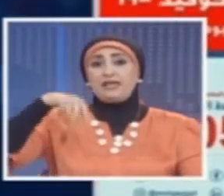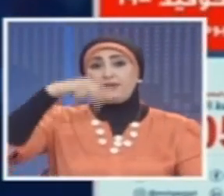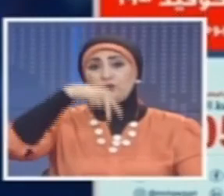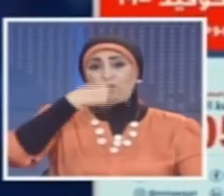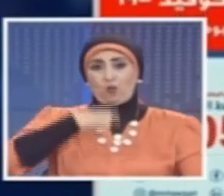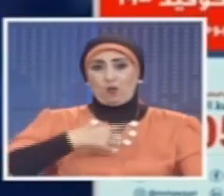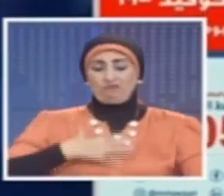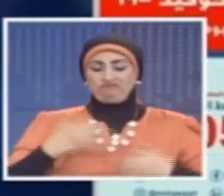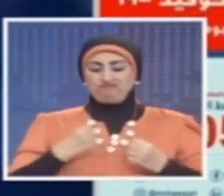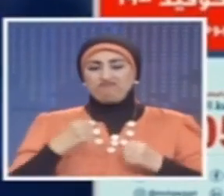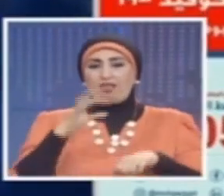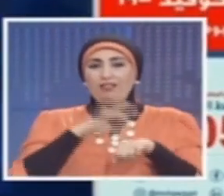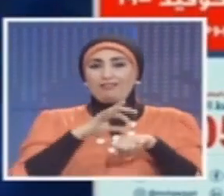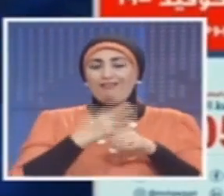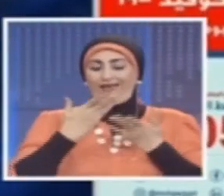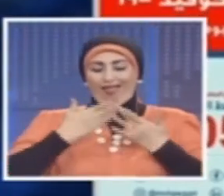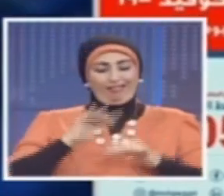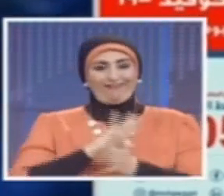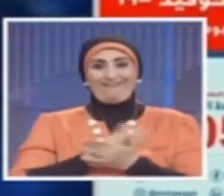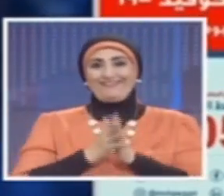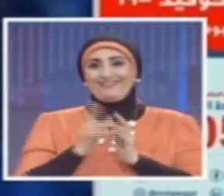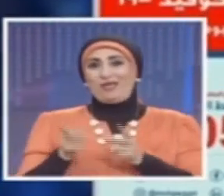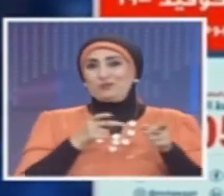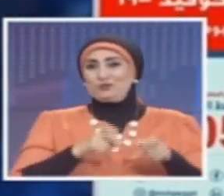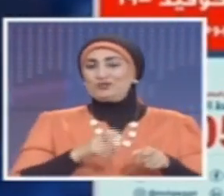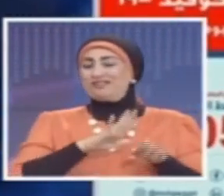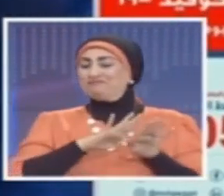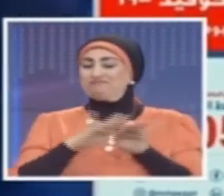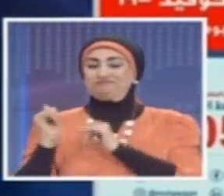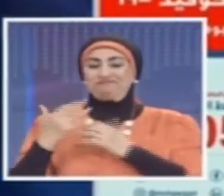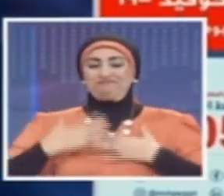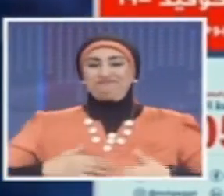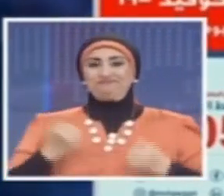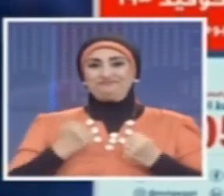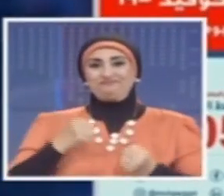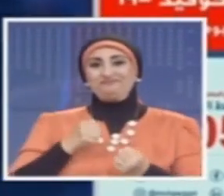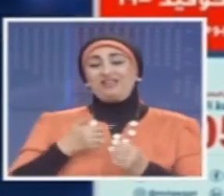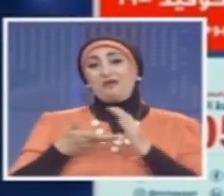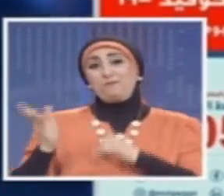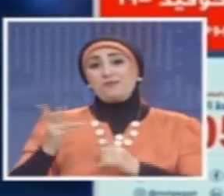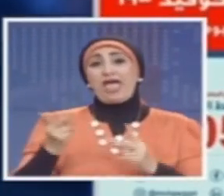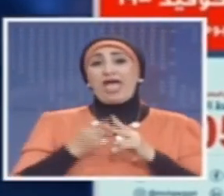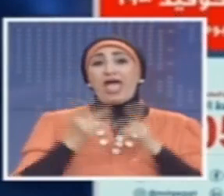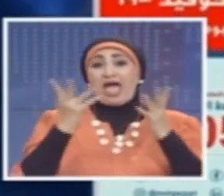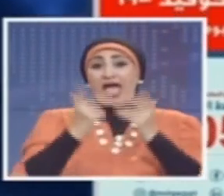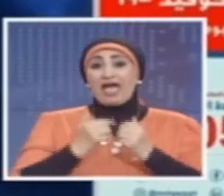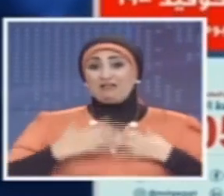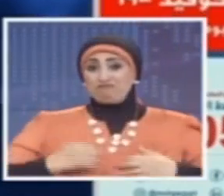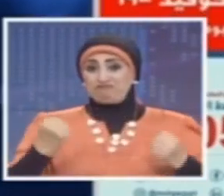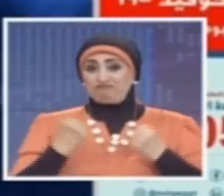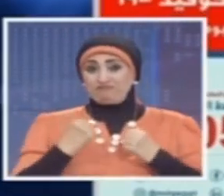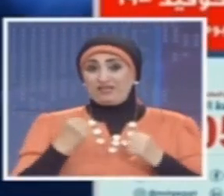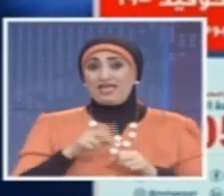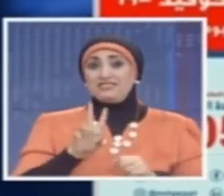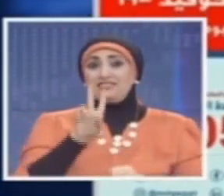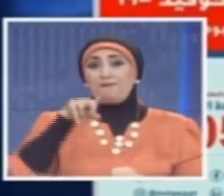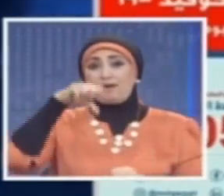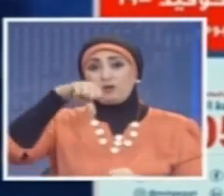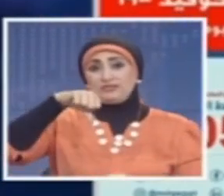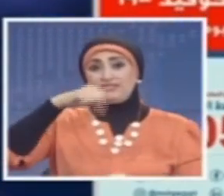288 متعافيا من فيروس كورونا من مستشفيات العزل الصحي ليرتفع إجمالي عدد المتعافين من الفيروس